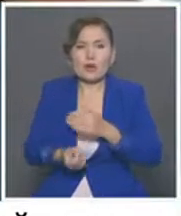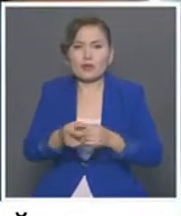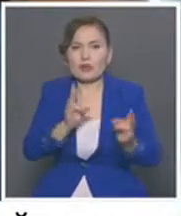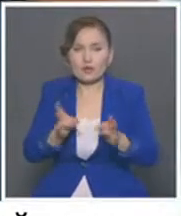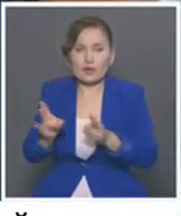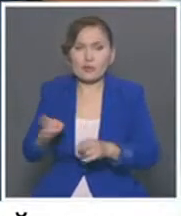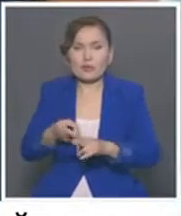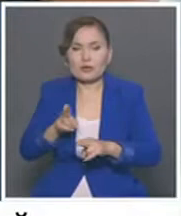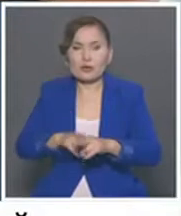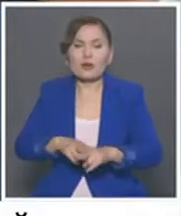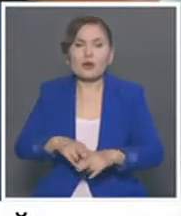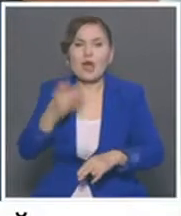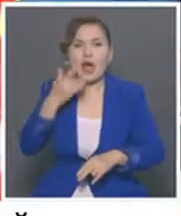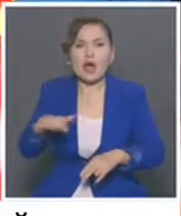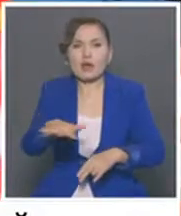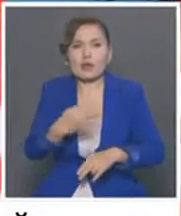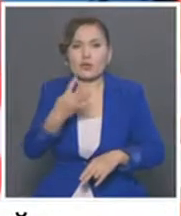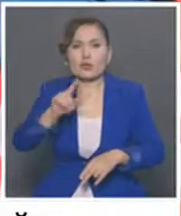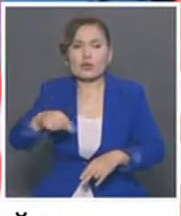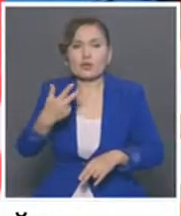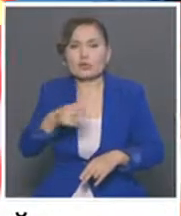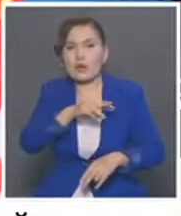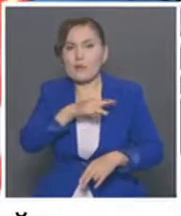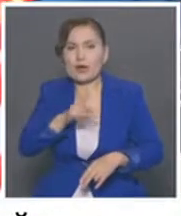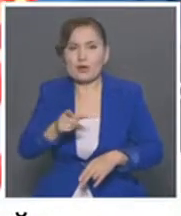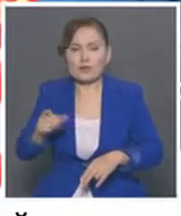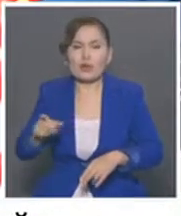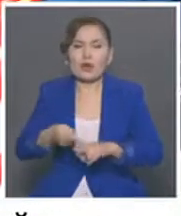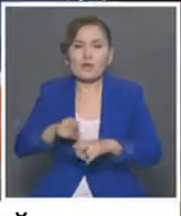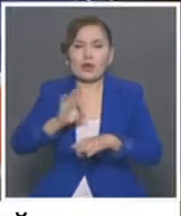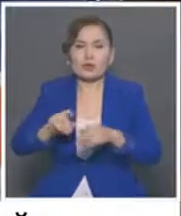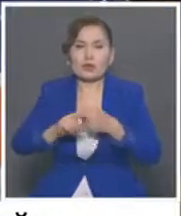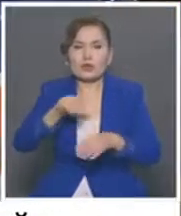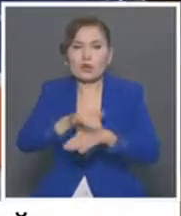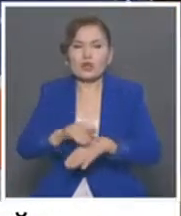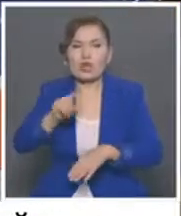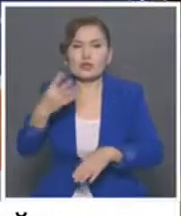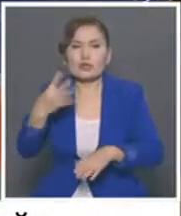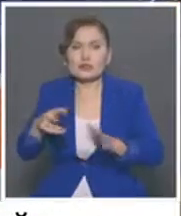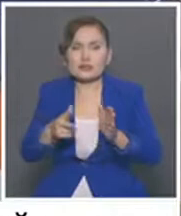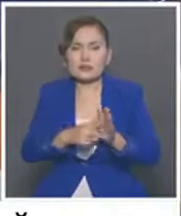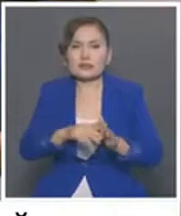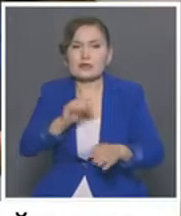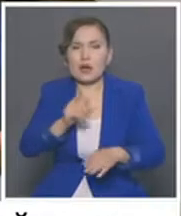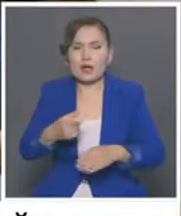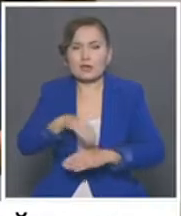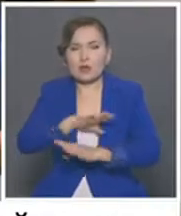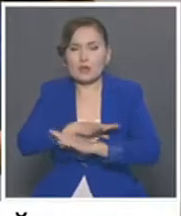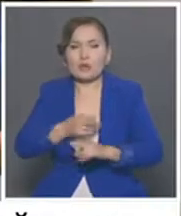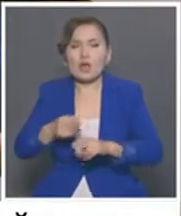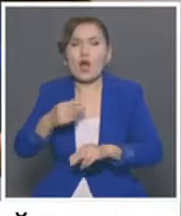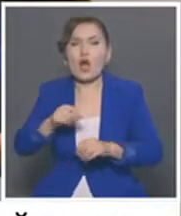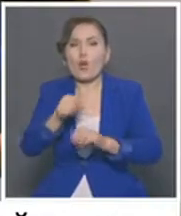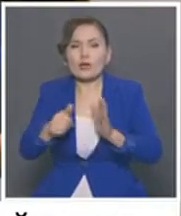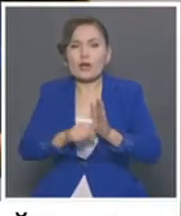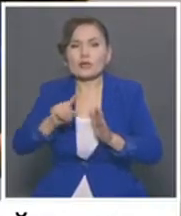шеккен ел. Мұнда коронавирусты 4,3 миллионнан астам адам жұқтырып, 148 мыңдайы жан тәсілім етті. Планета бойынша 16,7